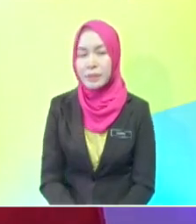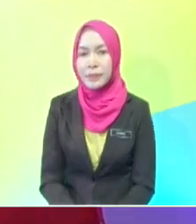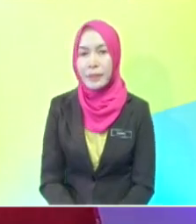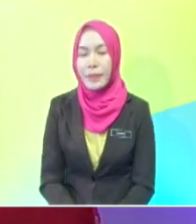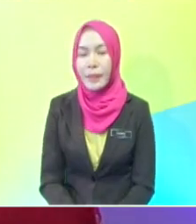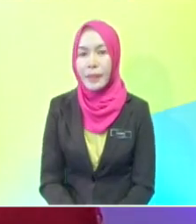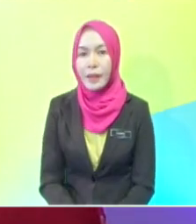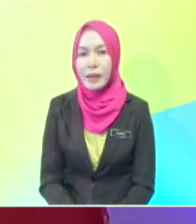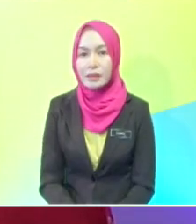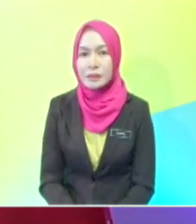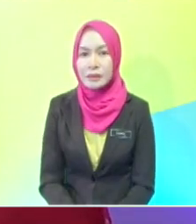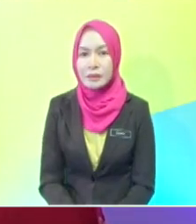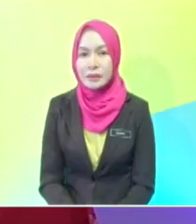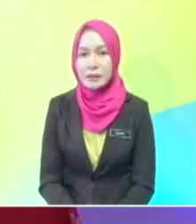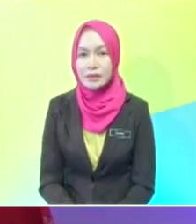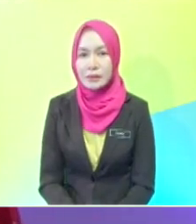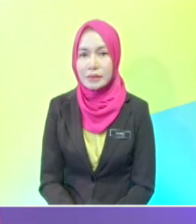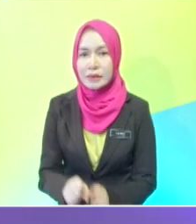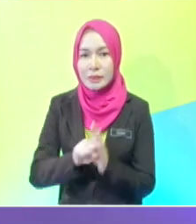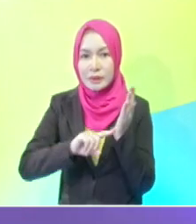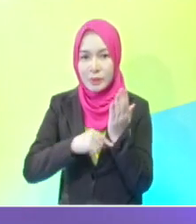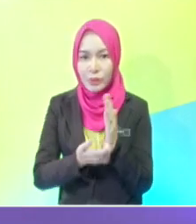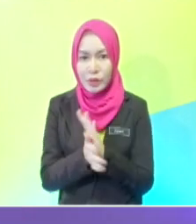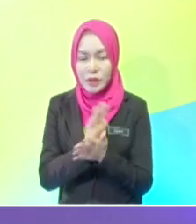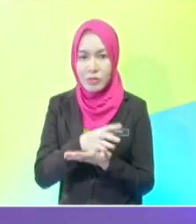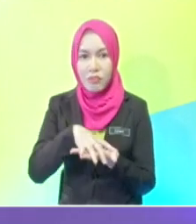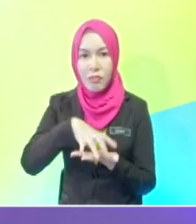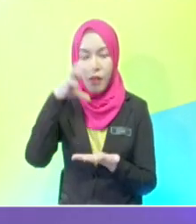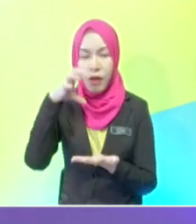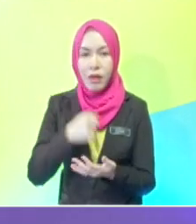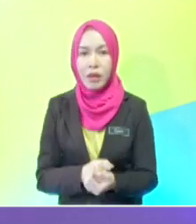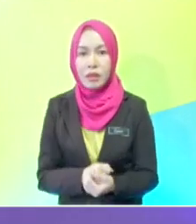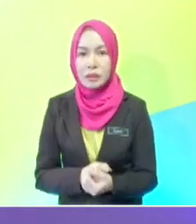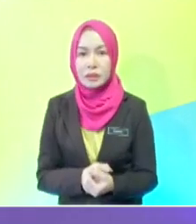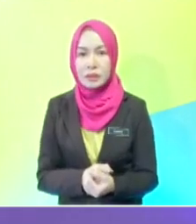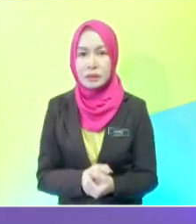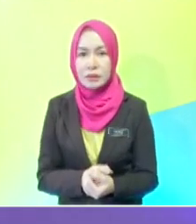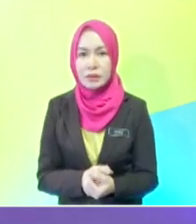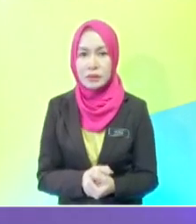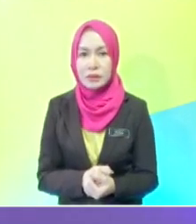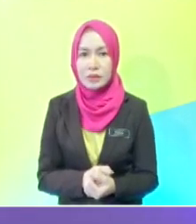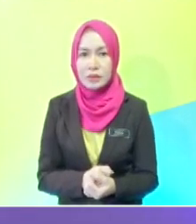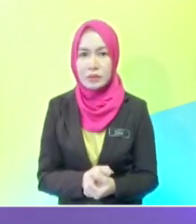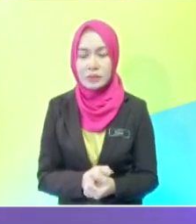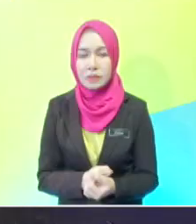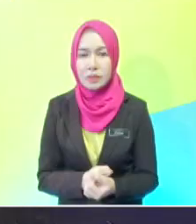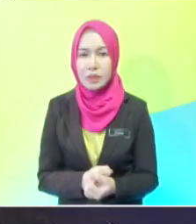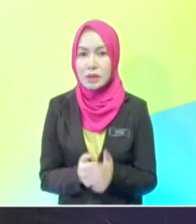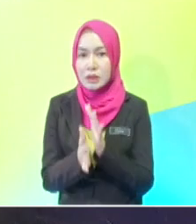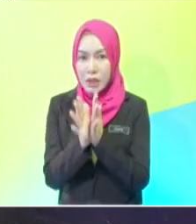mahal kurus-kurus tak berarti cantik murah gemuk-gemuk dan cantik